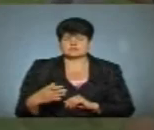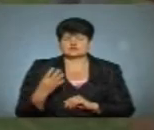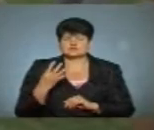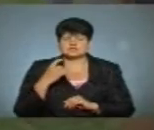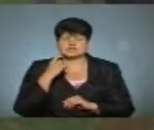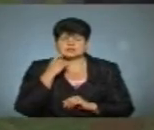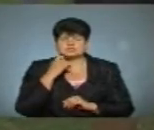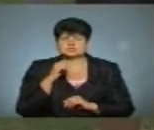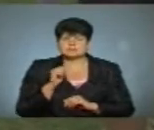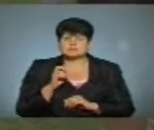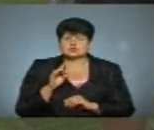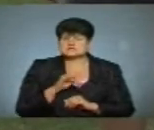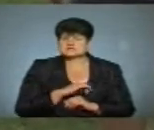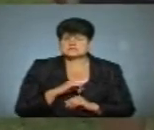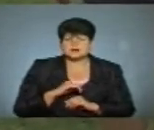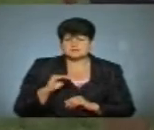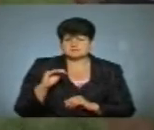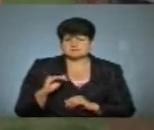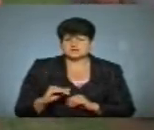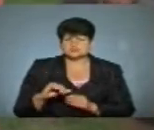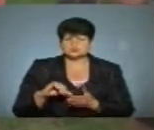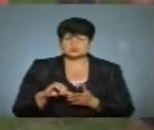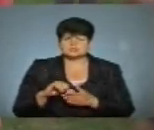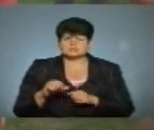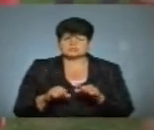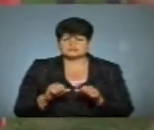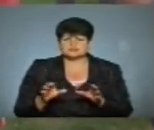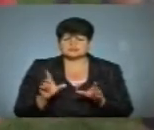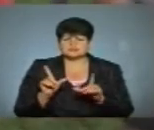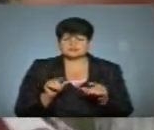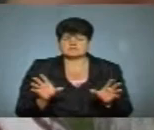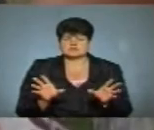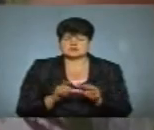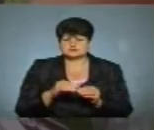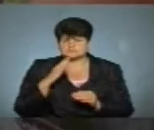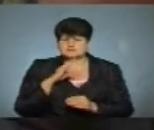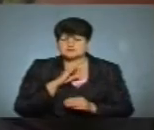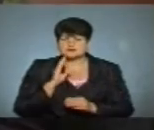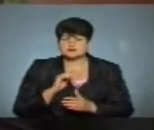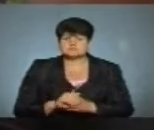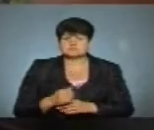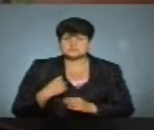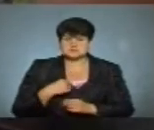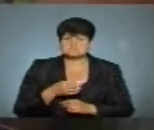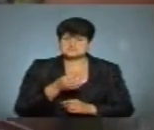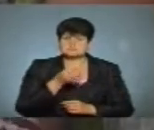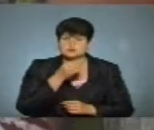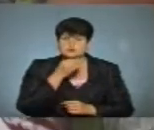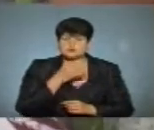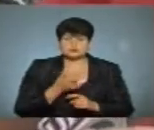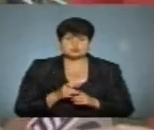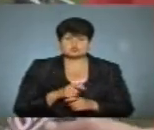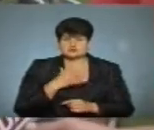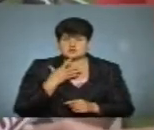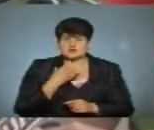Чотирирічний Андрій Борозний – наймолодший учасник веломарафону. Він їхав з батьками. Мені сподобалось і дуже